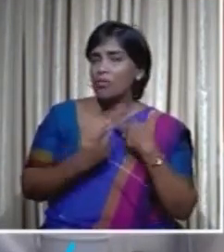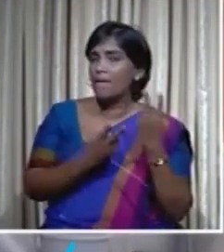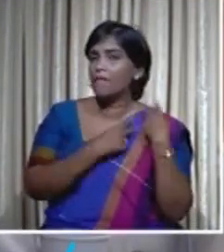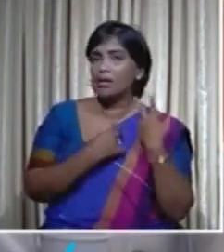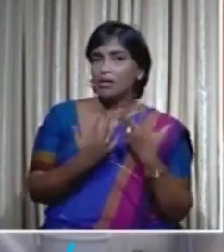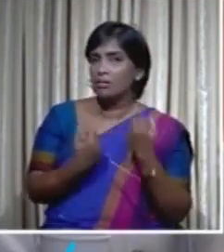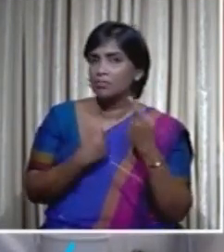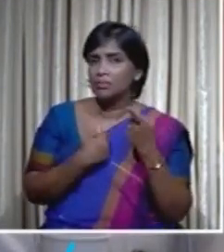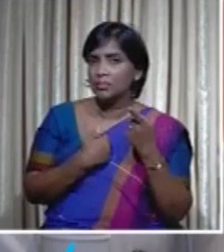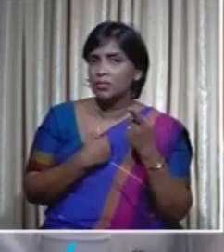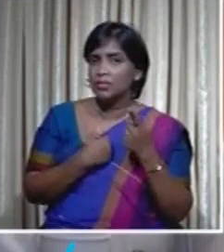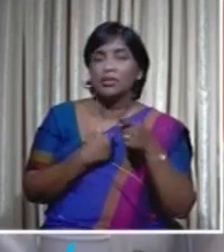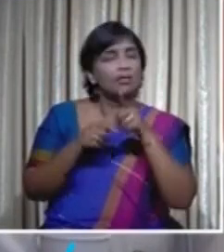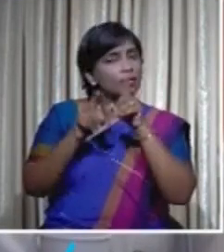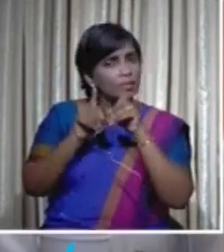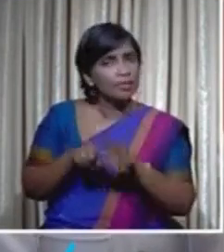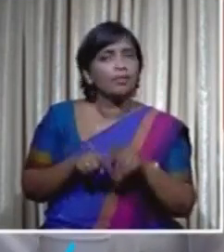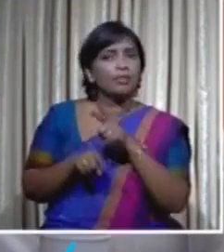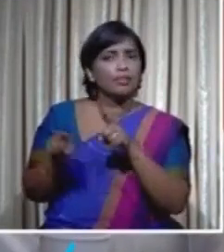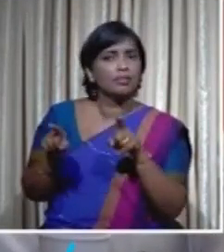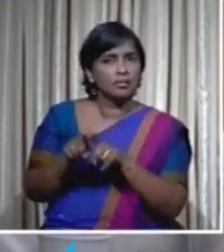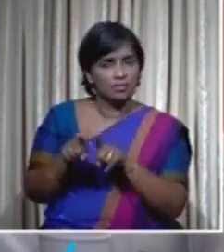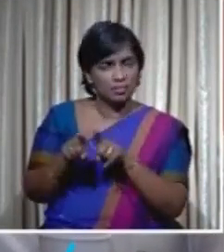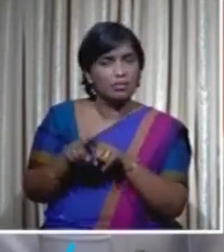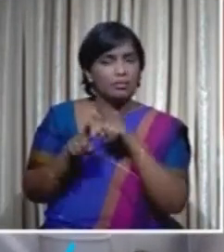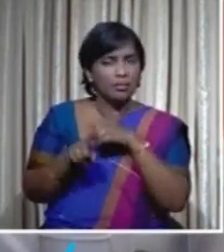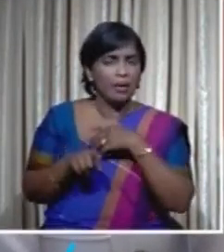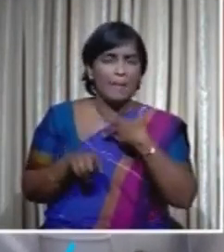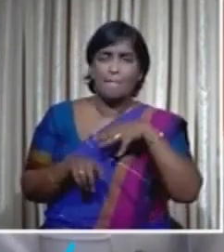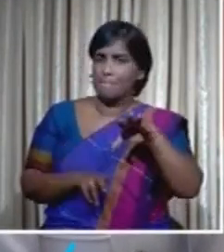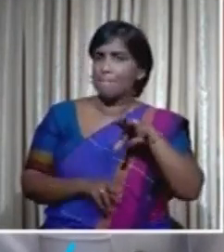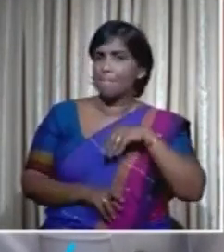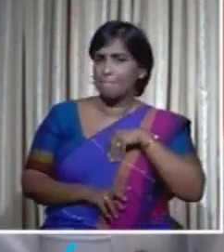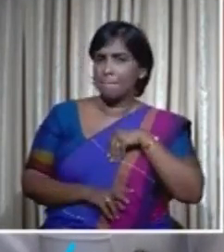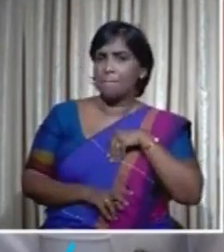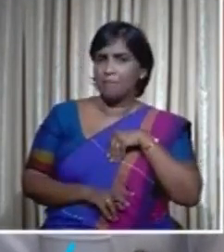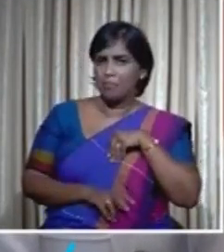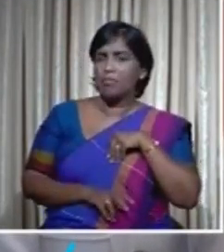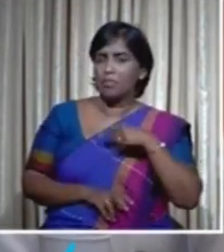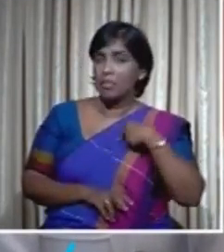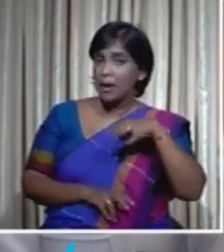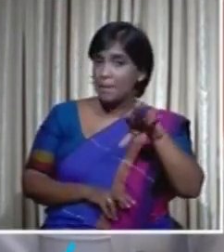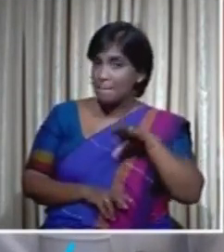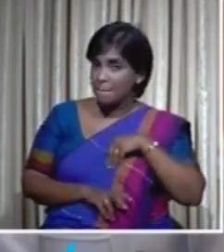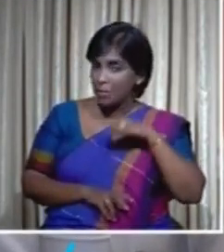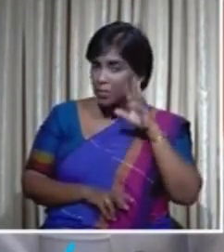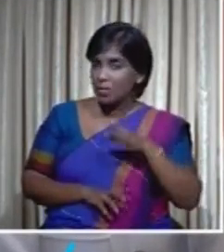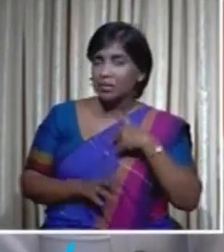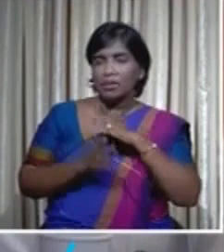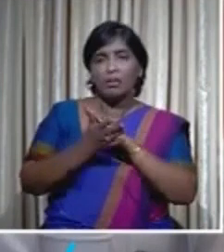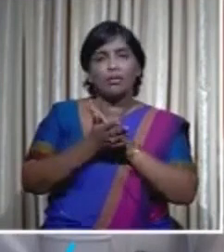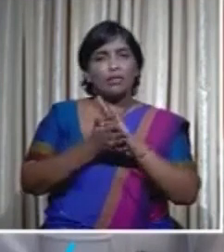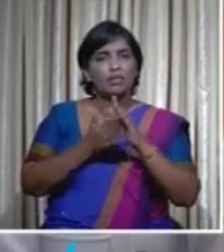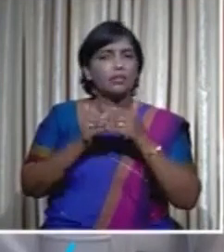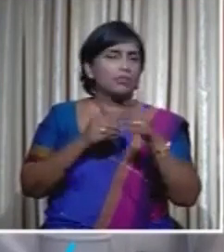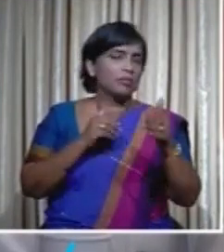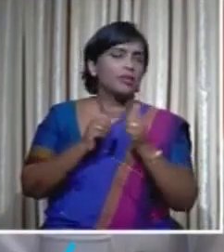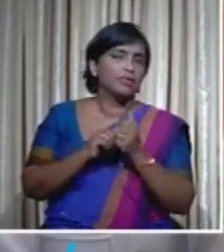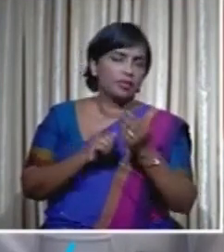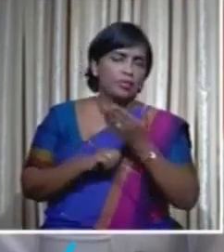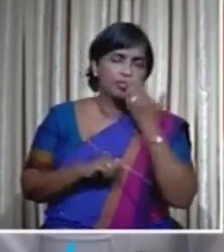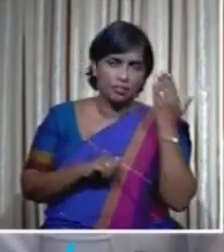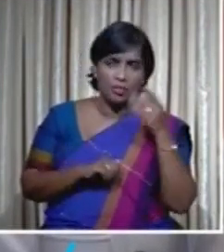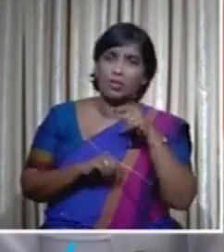நல்லிணக்கம் என்பது மிக இலகுவாக ஏற்படுத்தக்கூடியது, இந்த நாட்டிலே அமைதி என்பது கூட மிக சுமூகமாக ஏற்படுத்தக்கூடியது, இந்த நாட்டுடைய பொருளாதாரம்